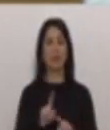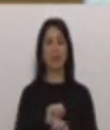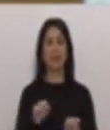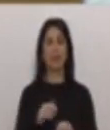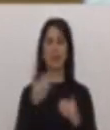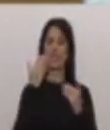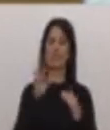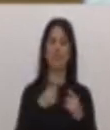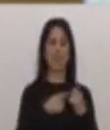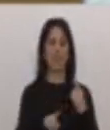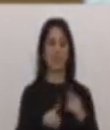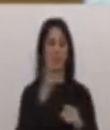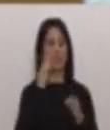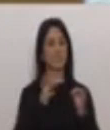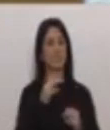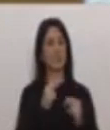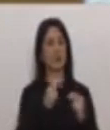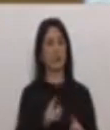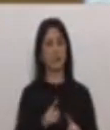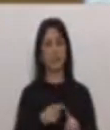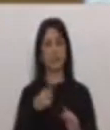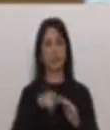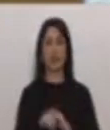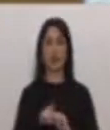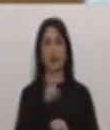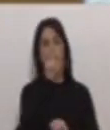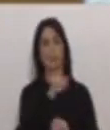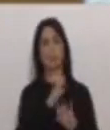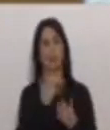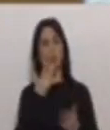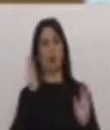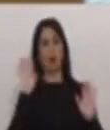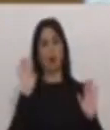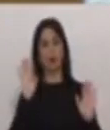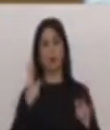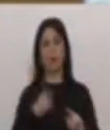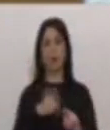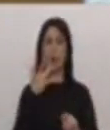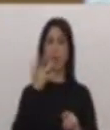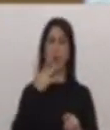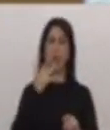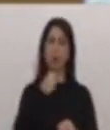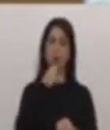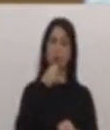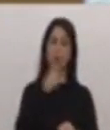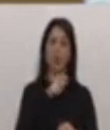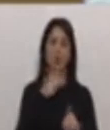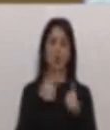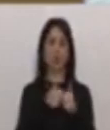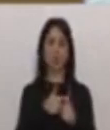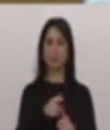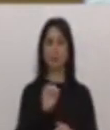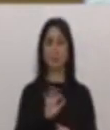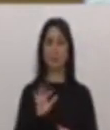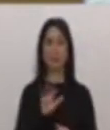სხვისგან განსხვავებულად სამართლდებოდეს, მხოლოდ იმის გამო, რომ ის არის პოლიტიკოსი, ან პოლიტიკური მედიის მესვეული. ევროპულობა